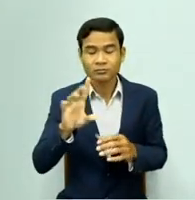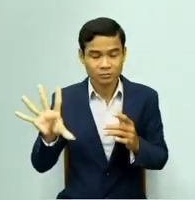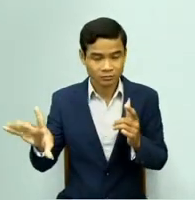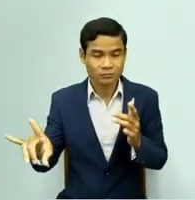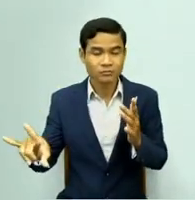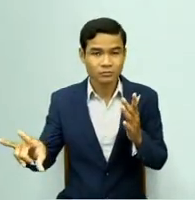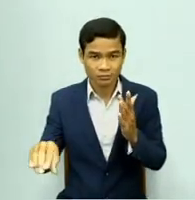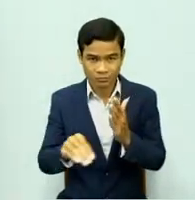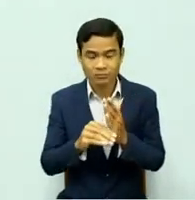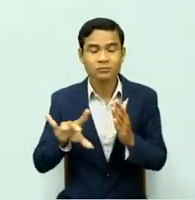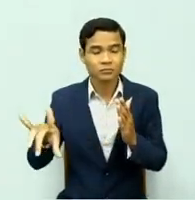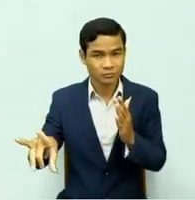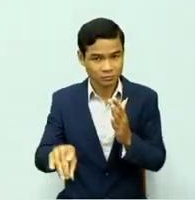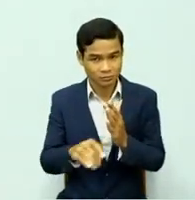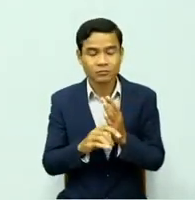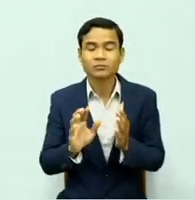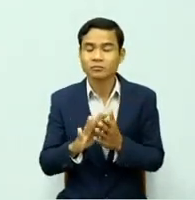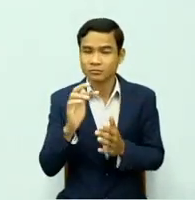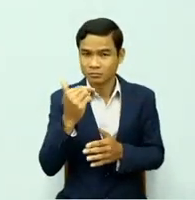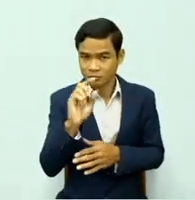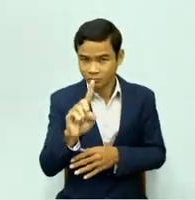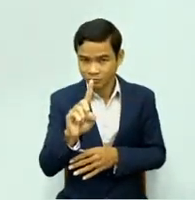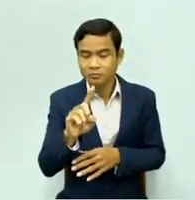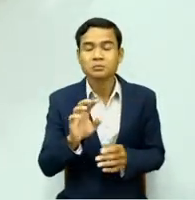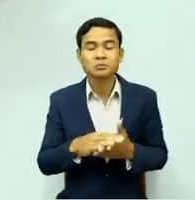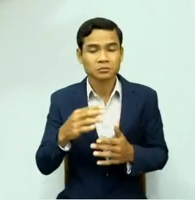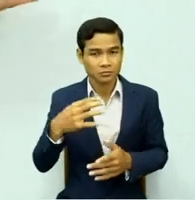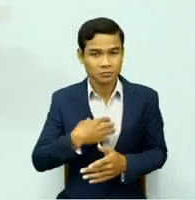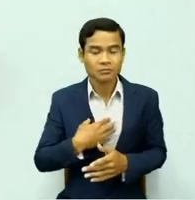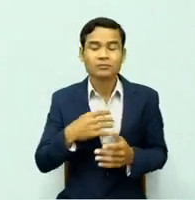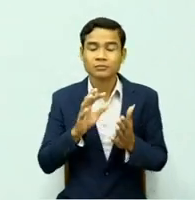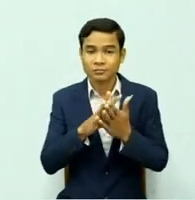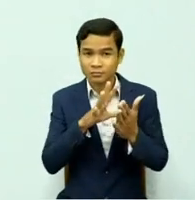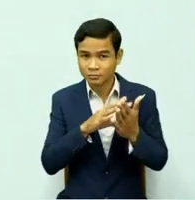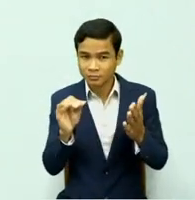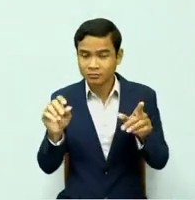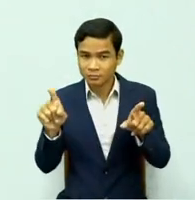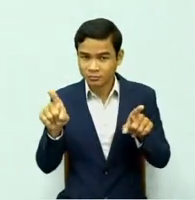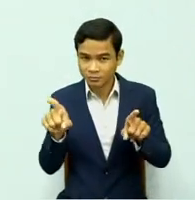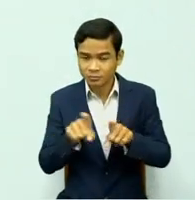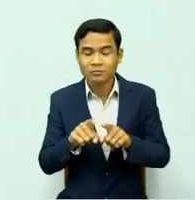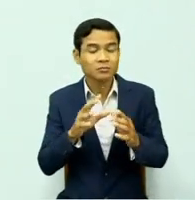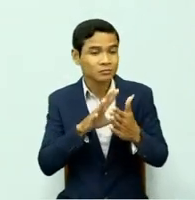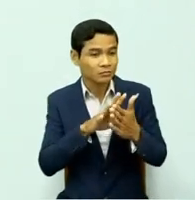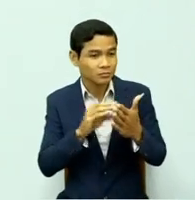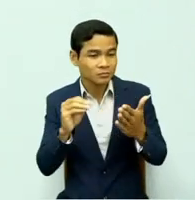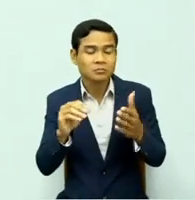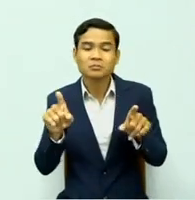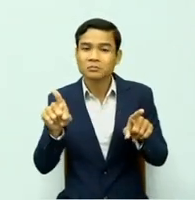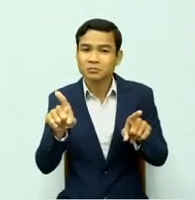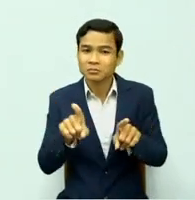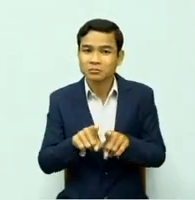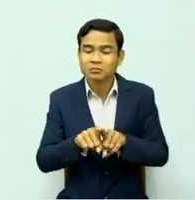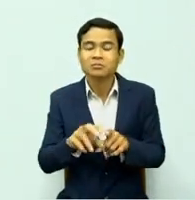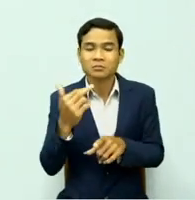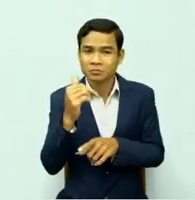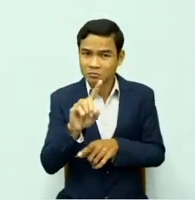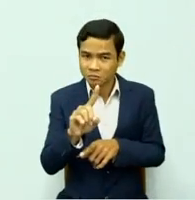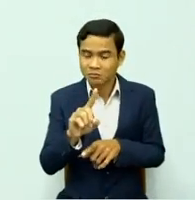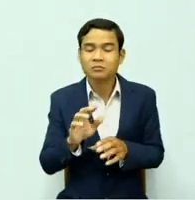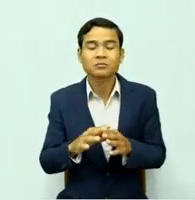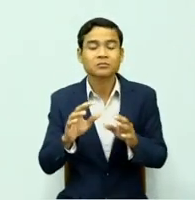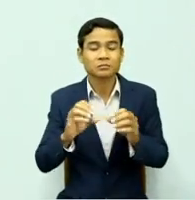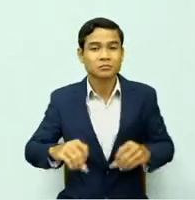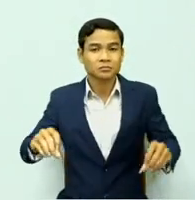1នេះណាអ្នកគ្រូចង់បានលំនាំមួយទៀតឲ្យដូចទៅនឹងលំនាំទី1នេះអញ្ចឹងលំនាំទី1